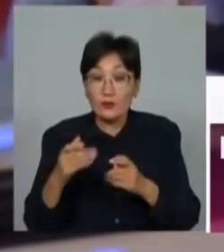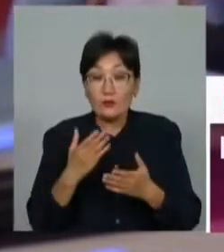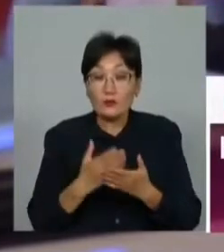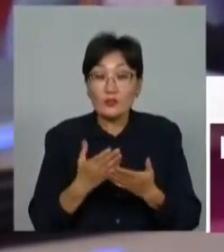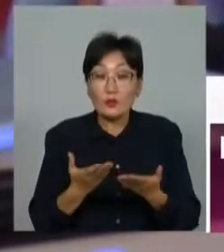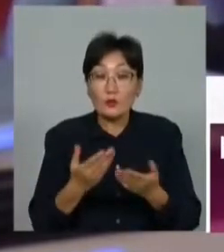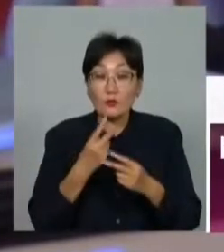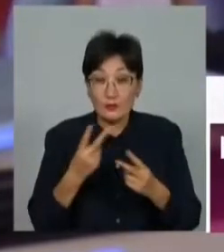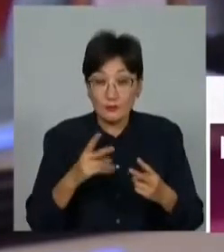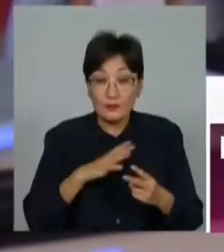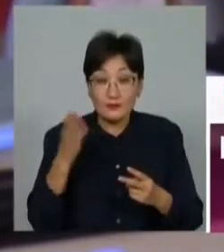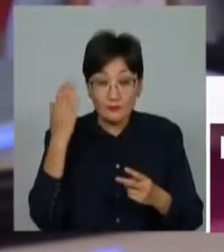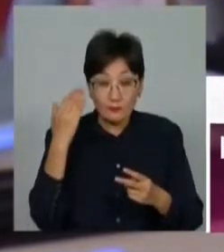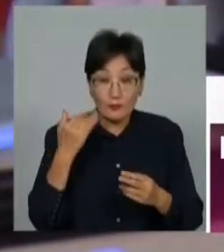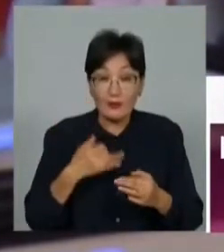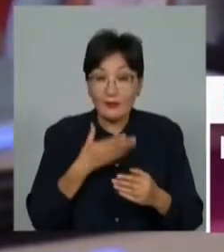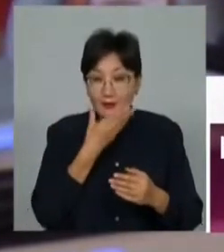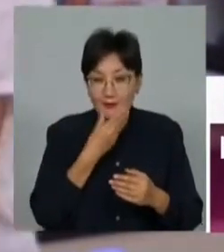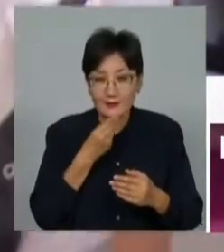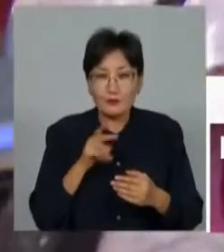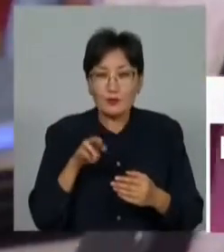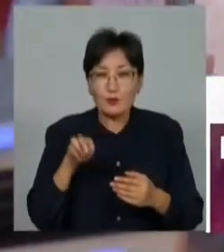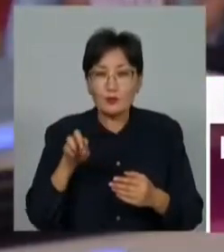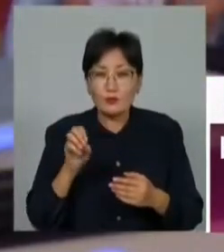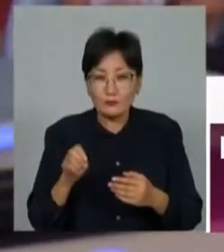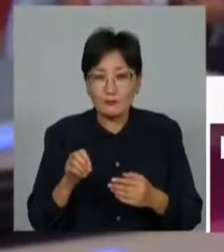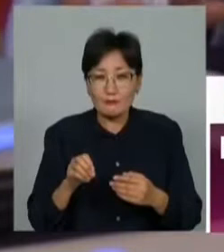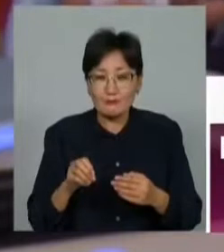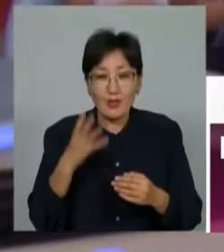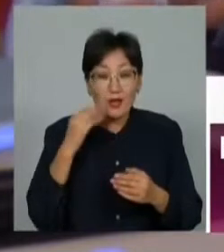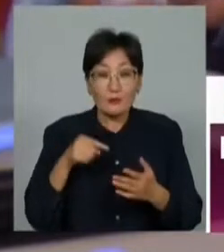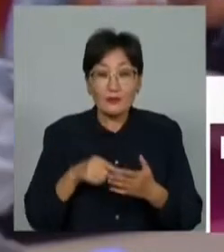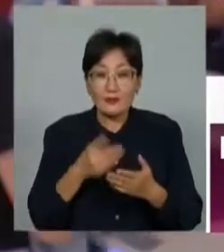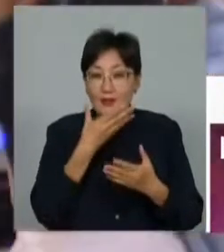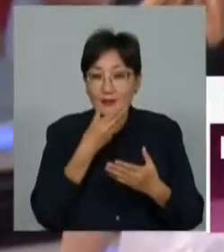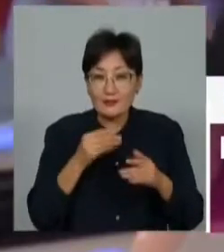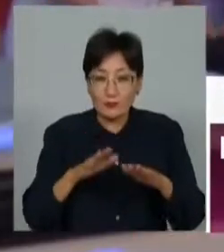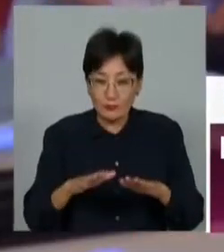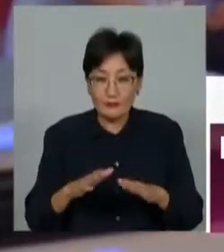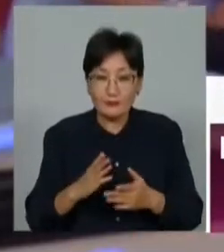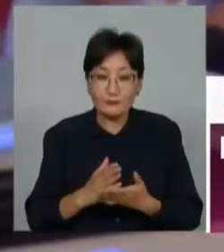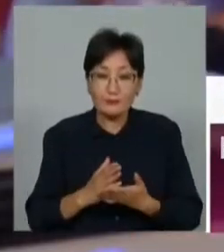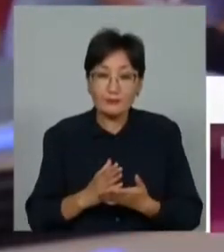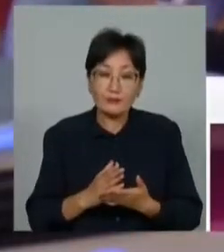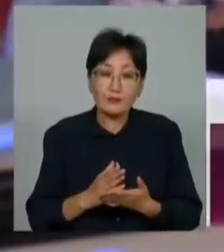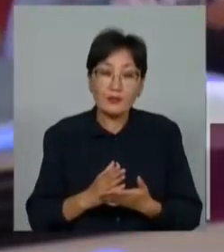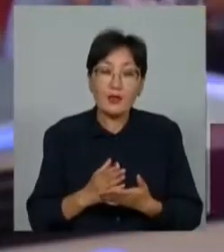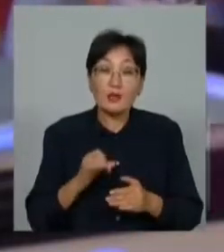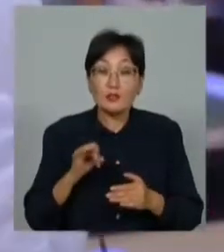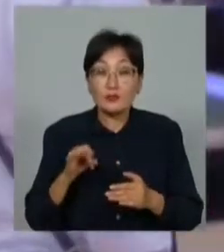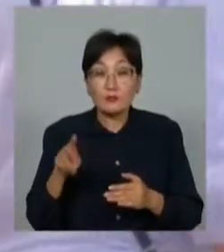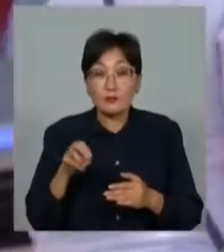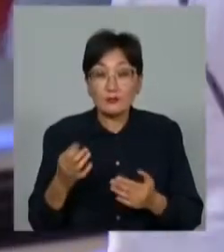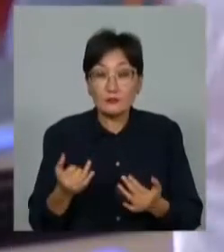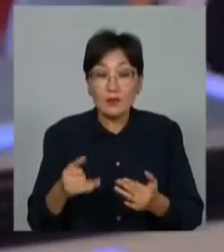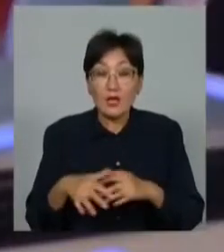Көктөбе дегенше. Әдемі, Көктөбе әдемі, Алматы қаласындағы көркем жерлердің бірі болып саналады. Және де